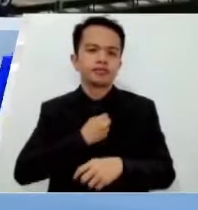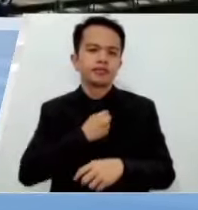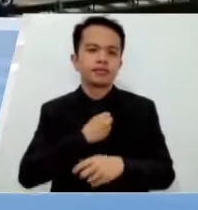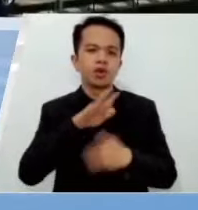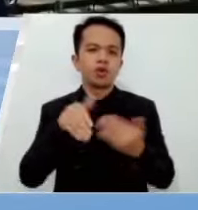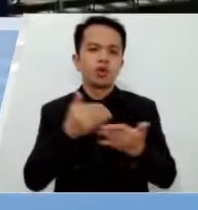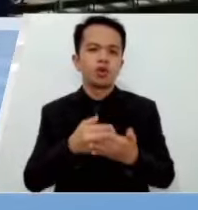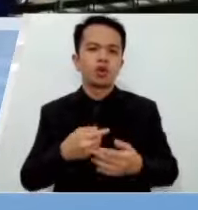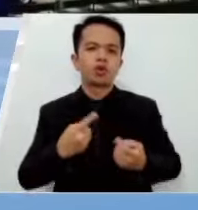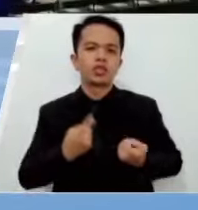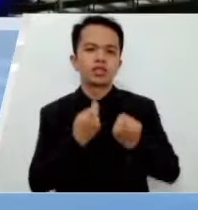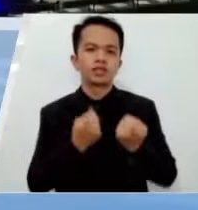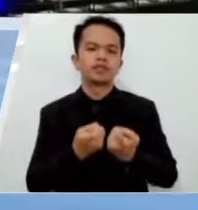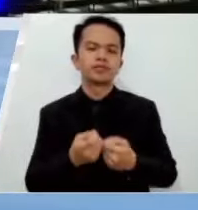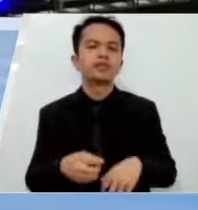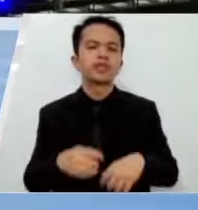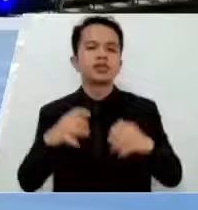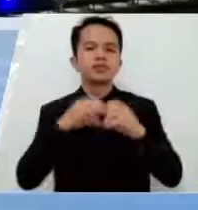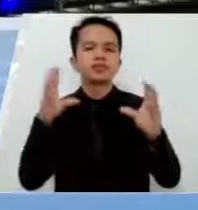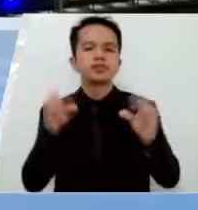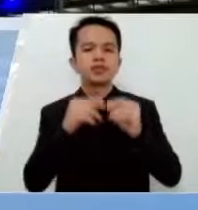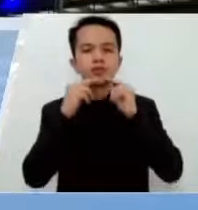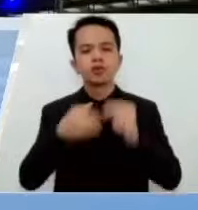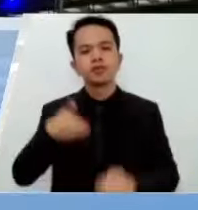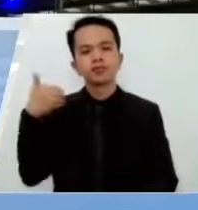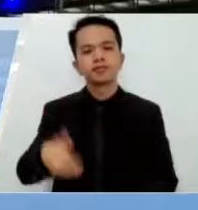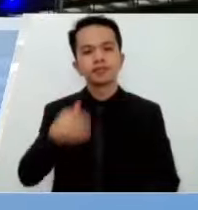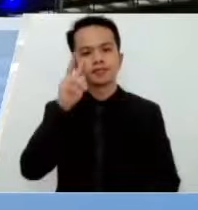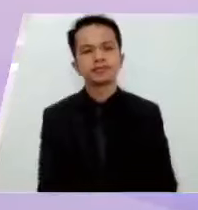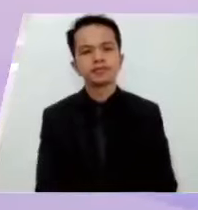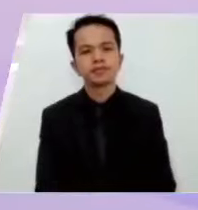GMA Integrated News, Ian Cruz ang inyong saksi.